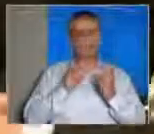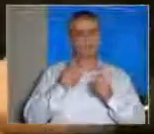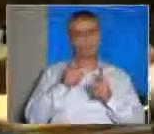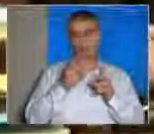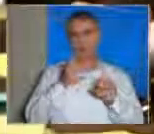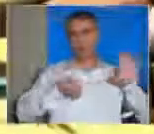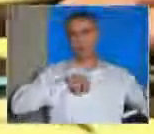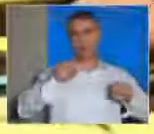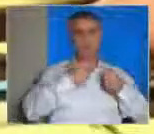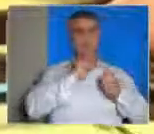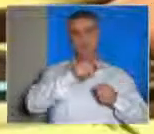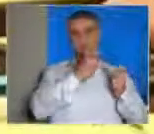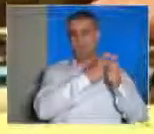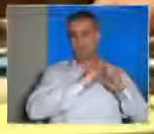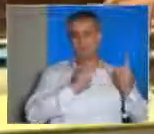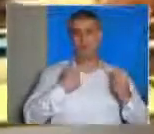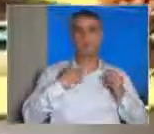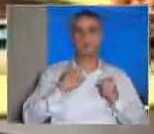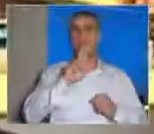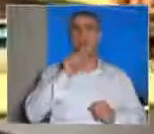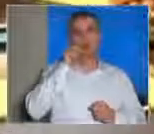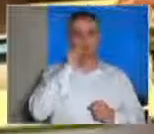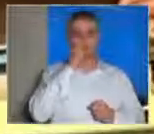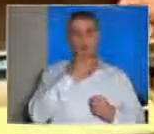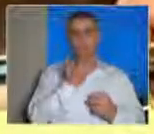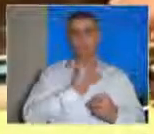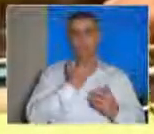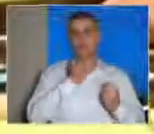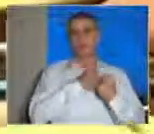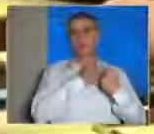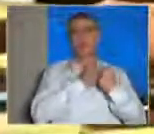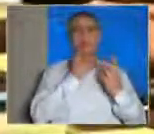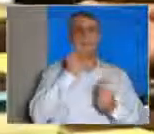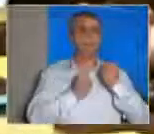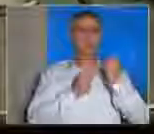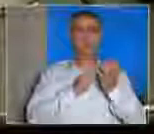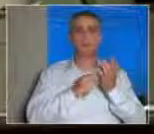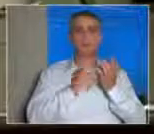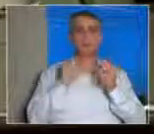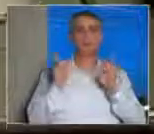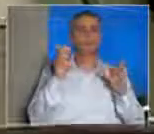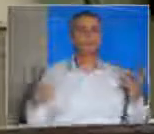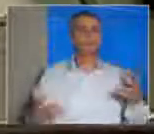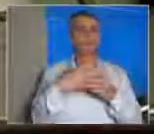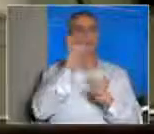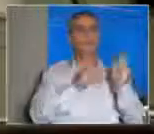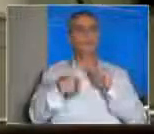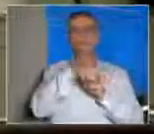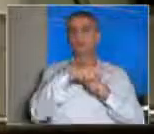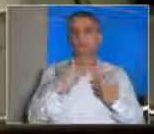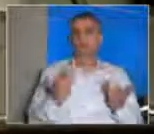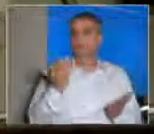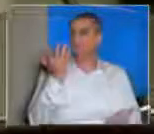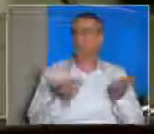הזה. אין לי ספק שכחול לבן תתקל בהרבה מאוד קשיים בהמשך הקדנציה, כי יש שם אוסף של אנשים שיש